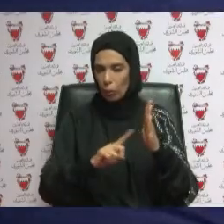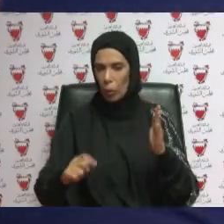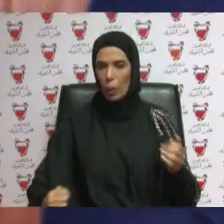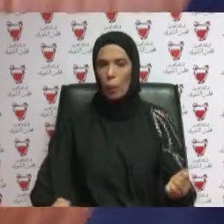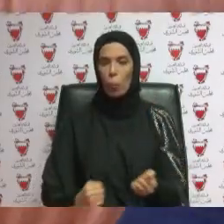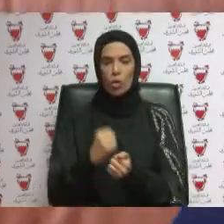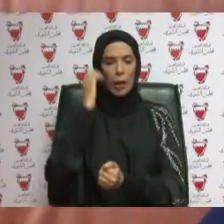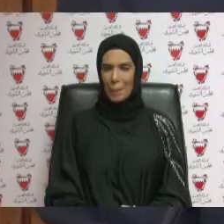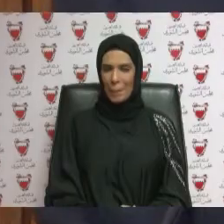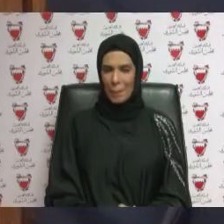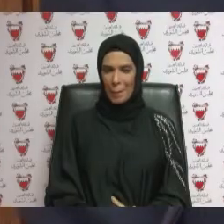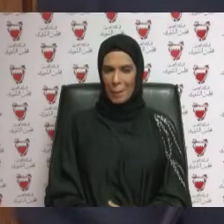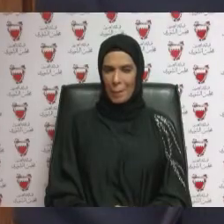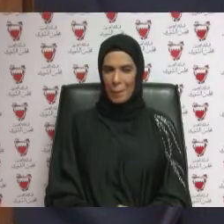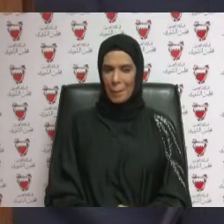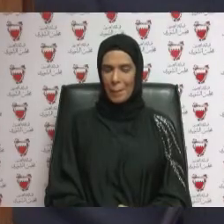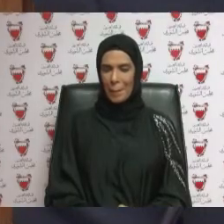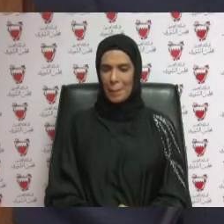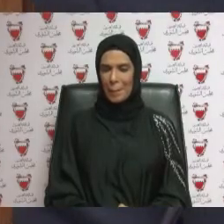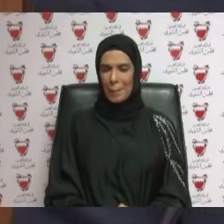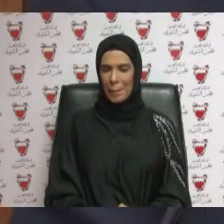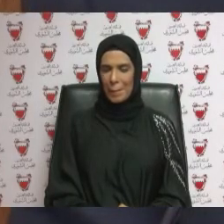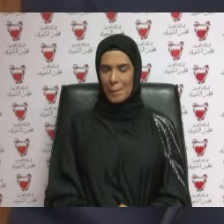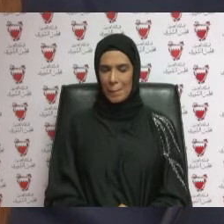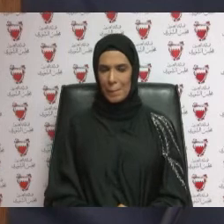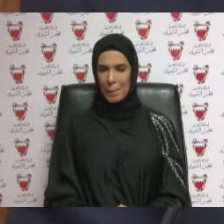للمرأة. شكرا أخي الدلال. دكتور سامي الدلال تفضلي.